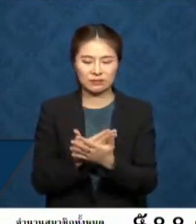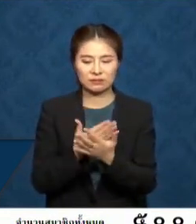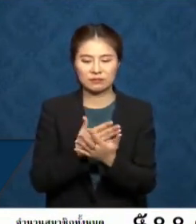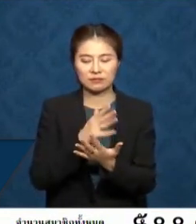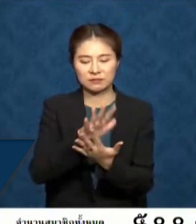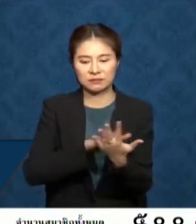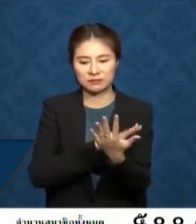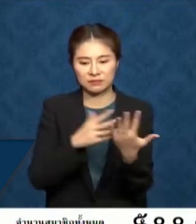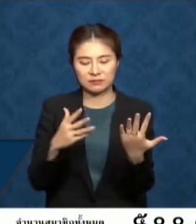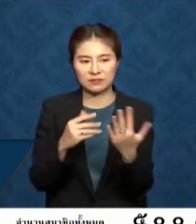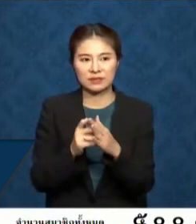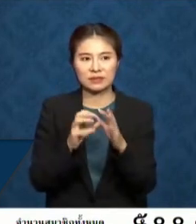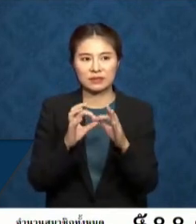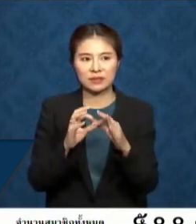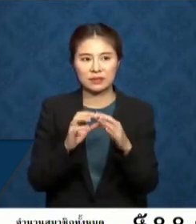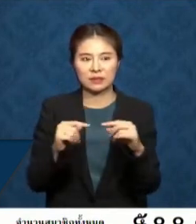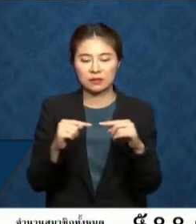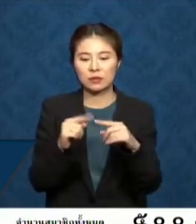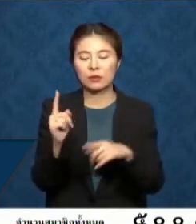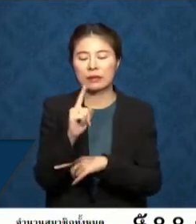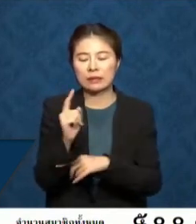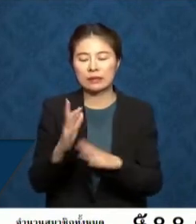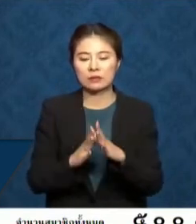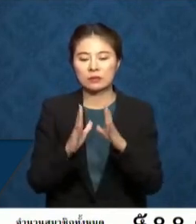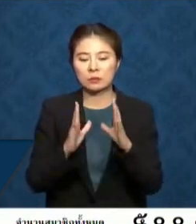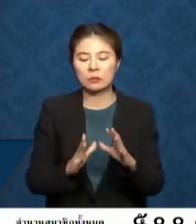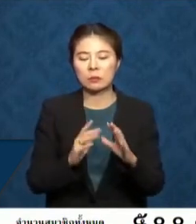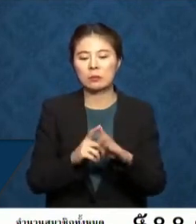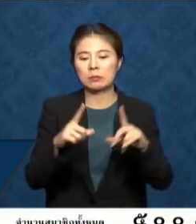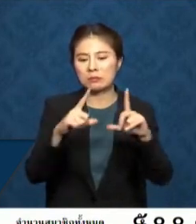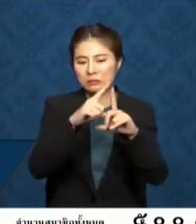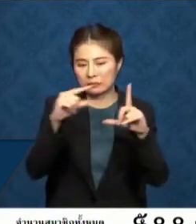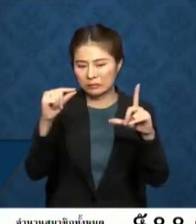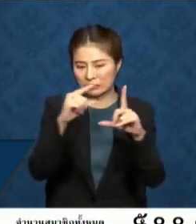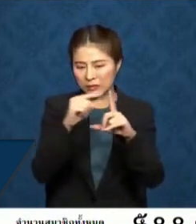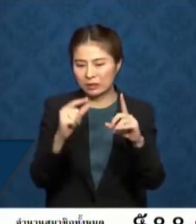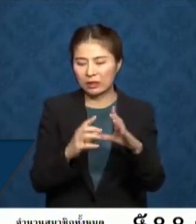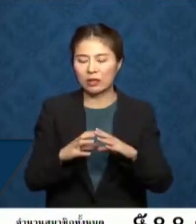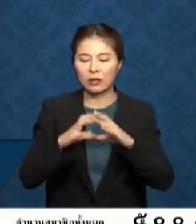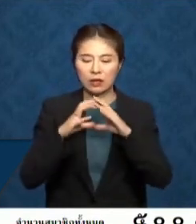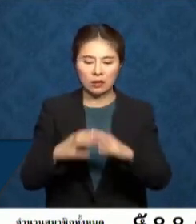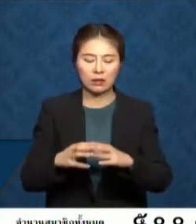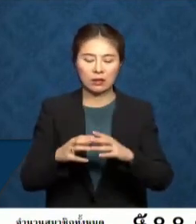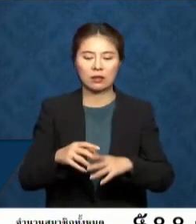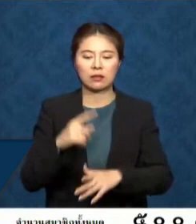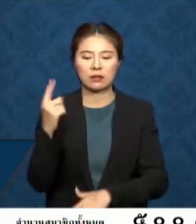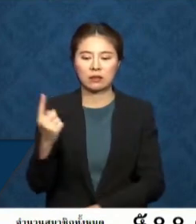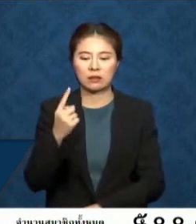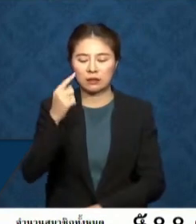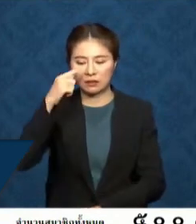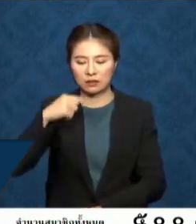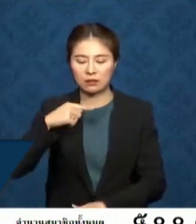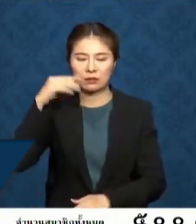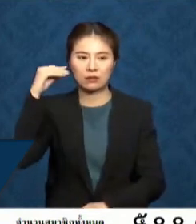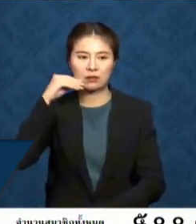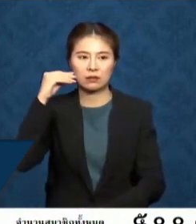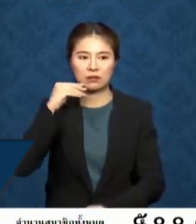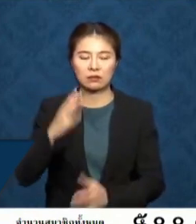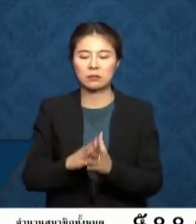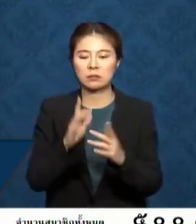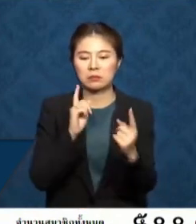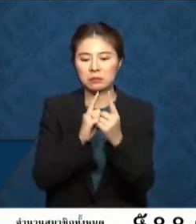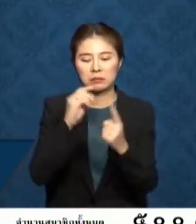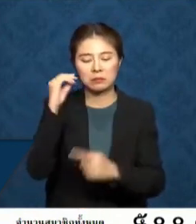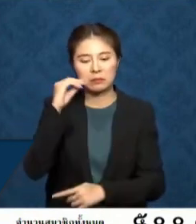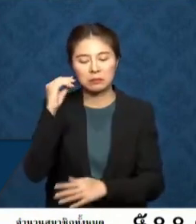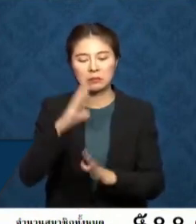การเหลียวแลคือปัญหาโอเวอร์ทัวริซึมครับท่านประธานเราจะได้เห็นข่าวบ่อยครั้งครับผมได้ลงไปพื้นที่กับกรรมาธิการการ